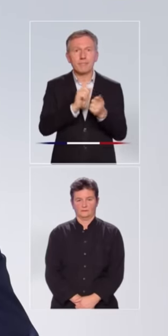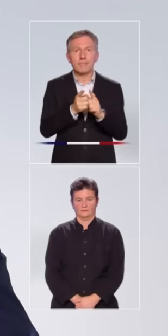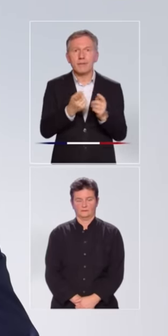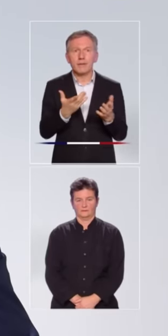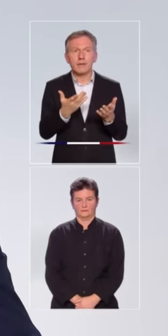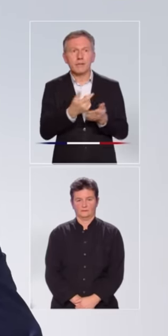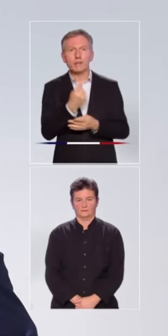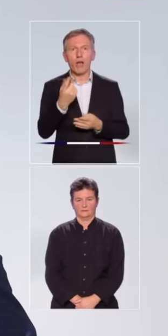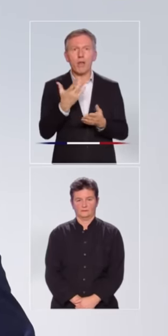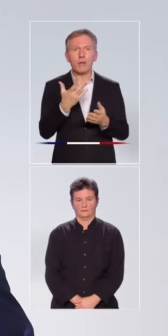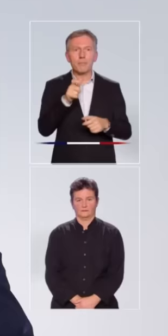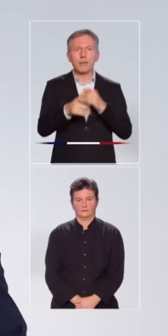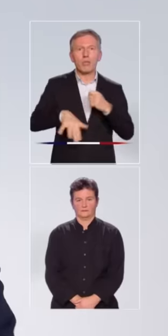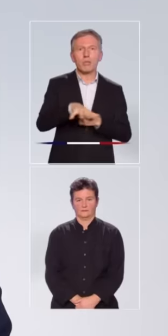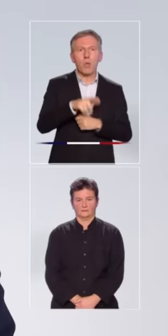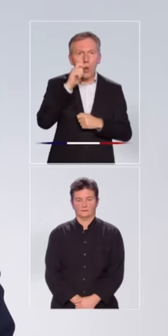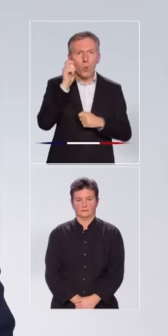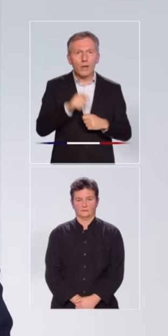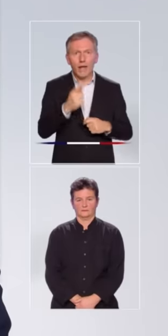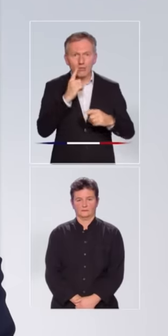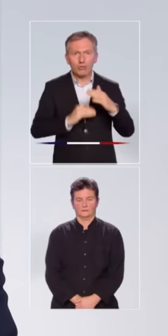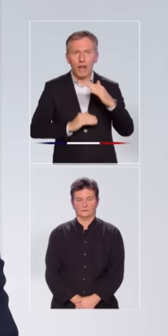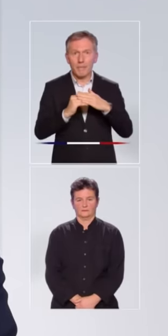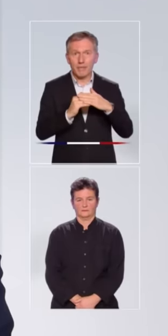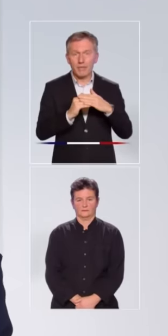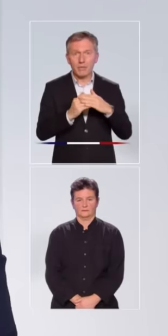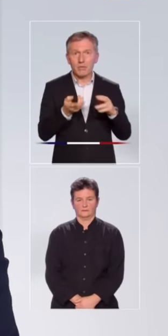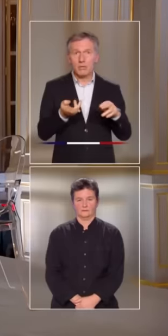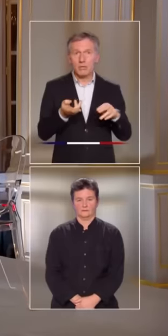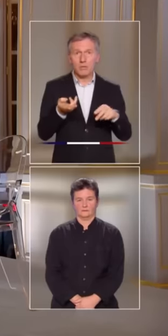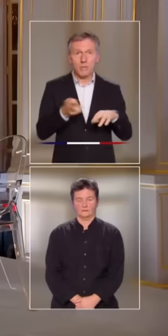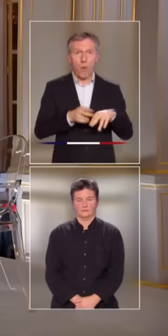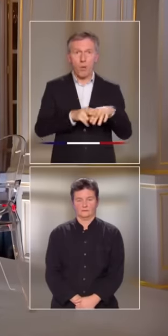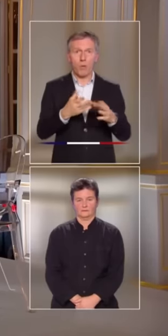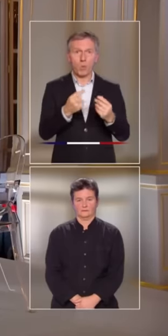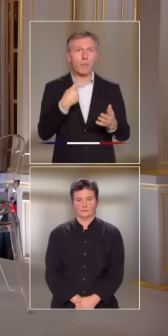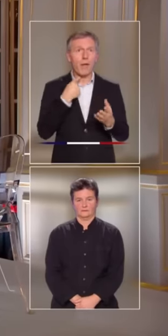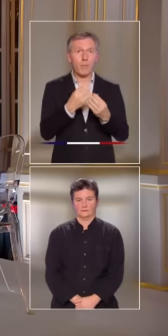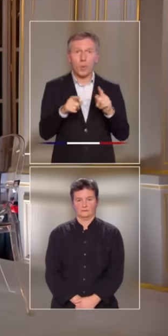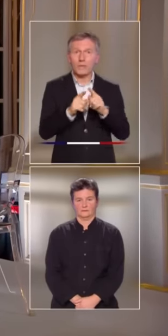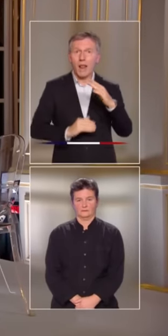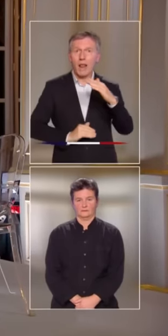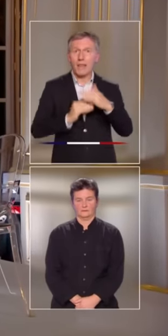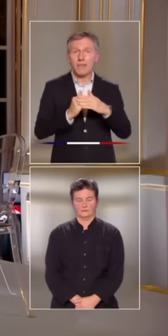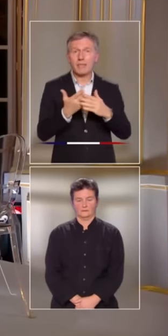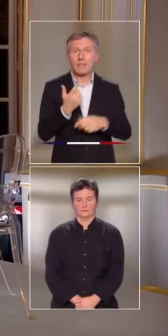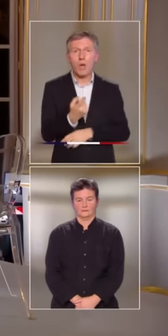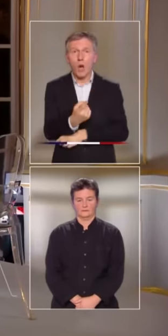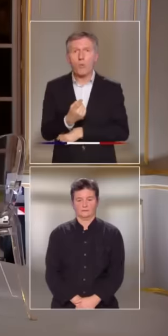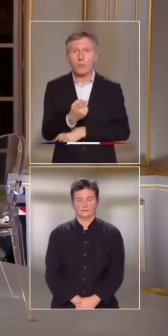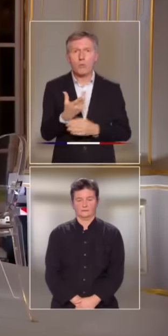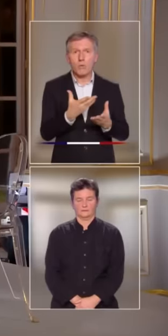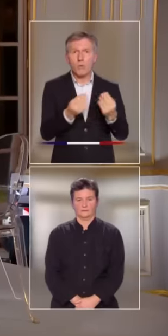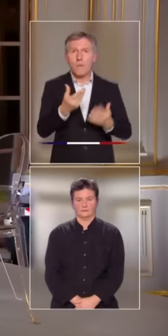que les hommes ukrainiens, ils ont cette limite et ils en perdent beaucoup. Et ils ont une limite en termes d'obus, missiles,